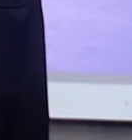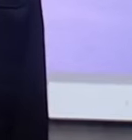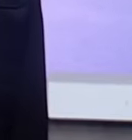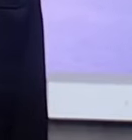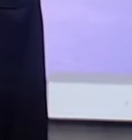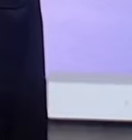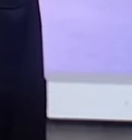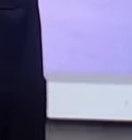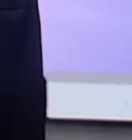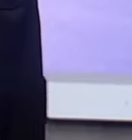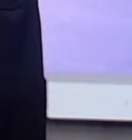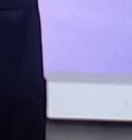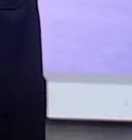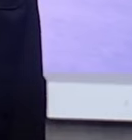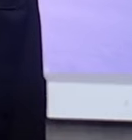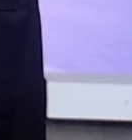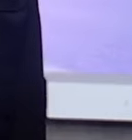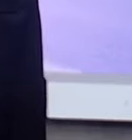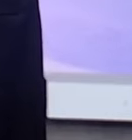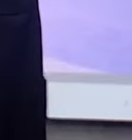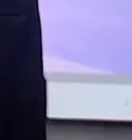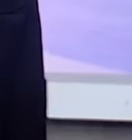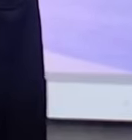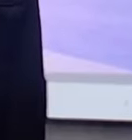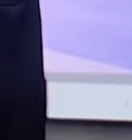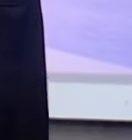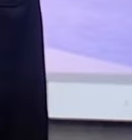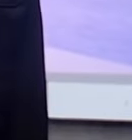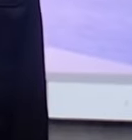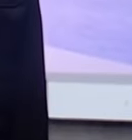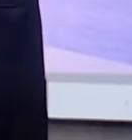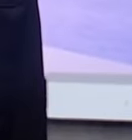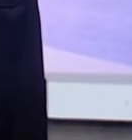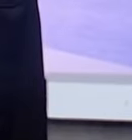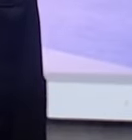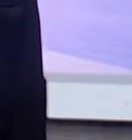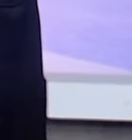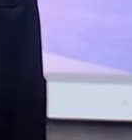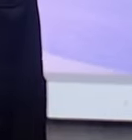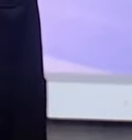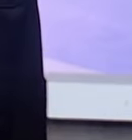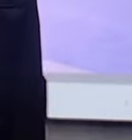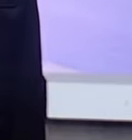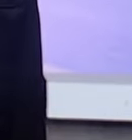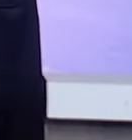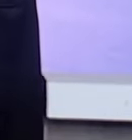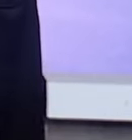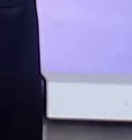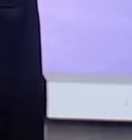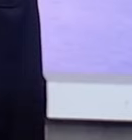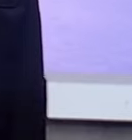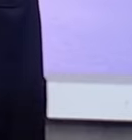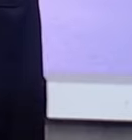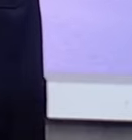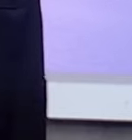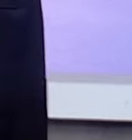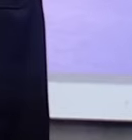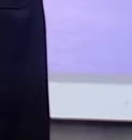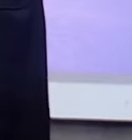sa GM integrated news sa YouTube at para sa mga kapuso abroad samahan niyo kami sa GMA Pinoy TV at sa